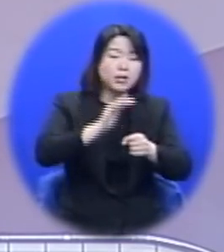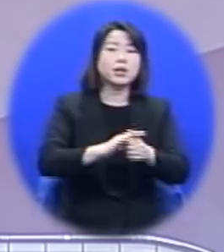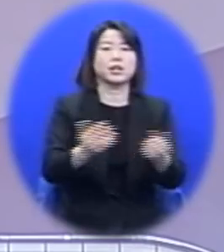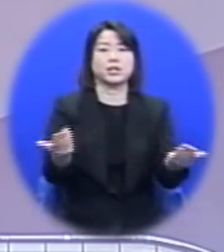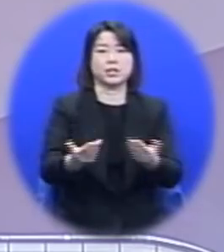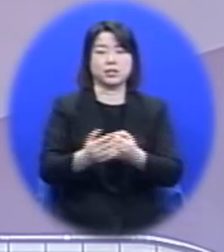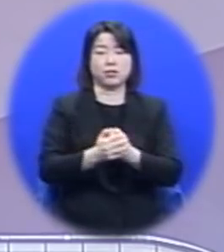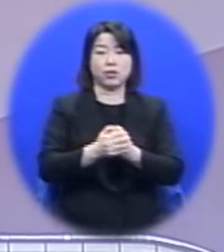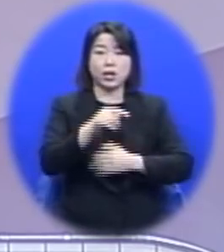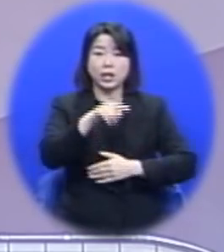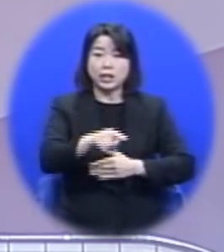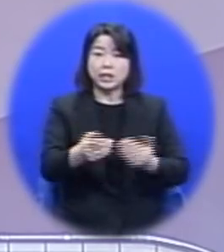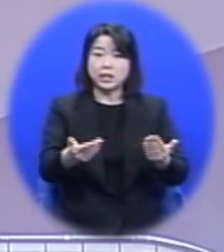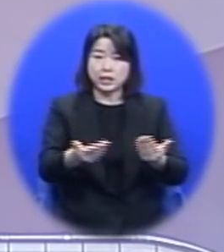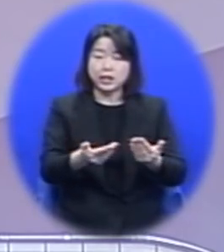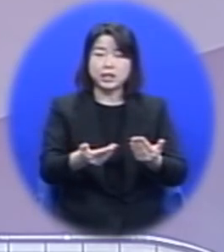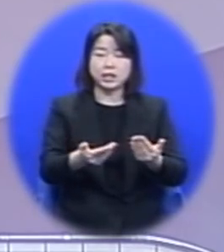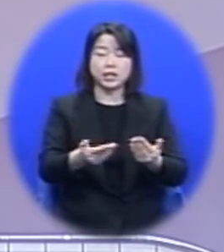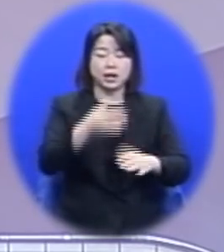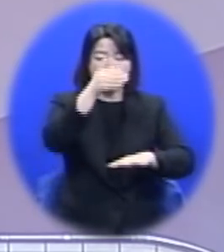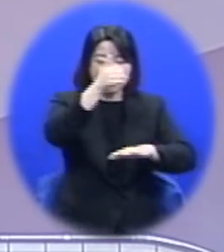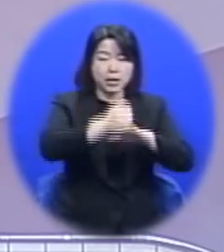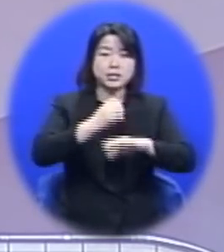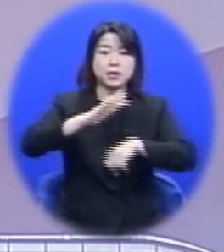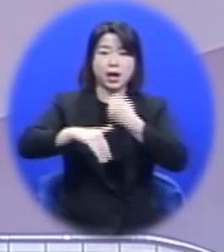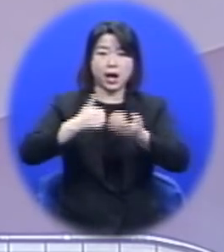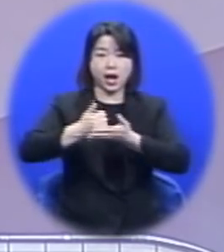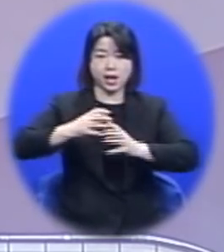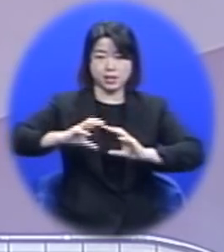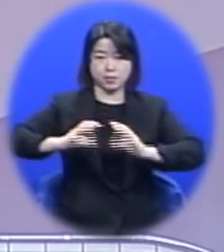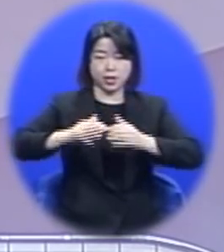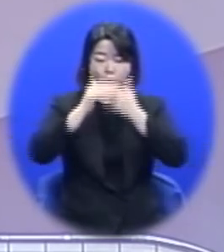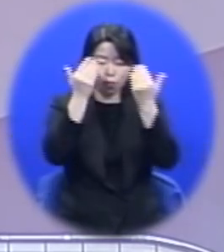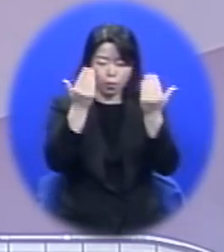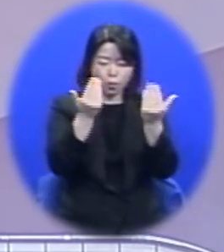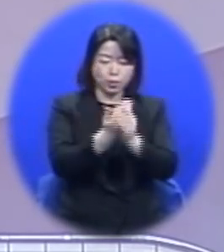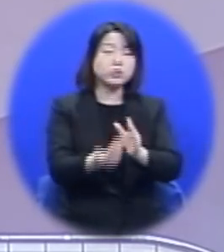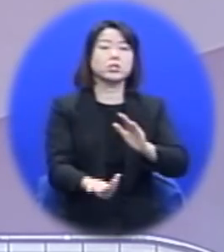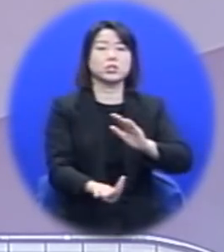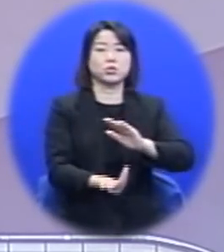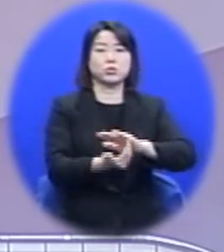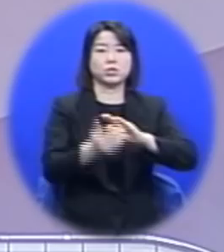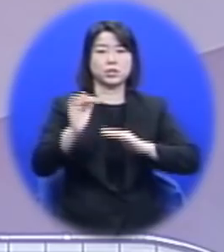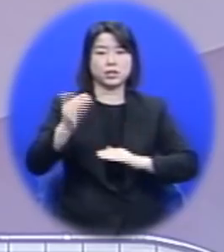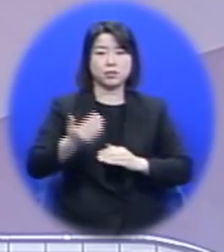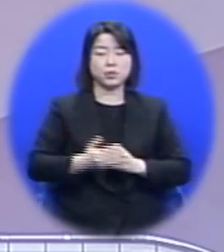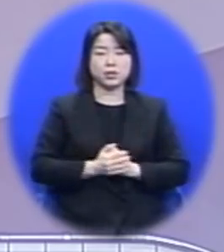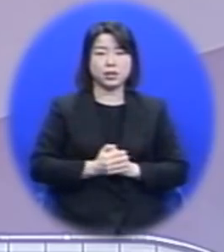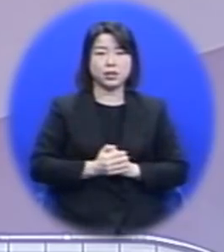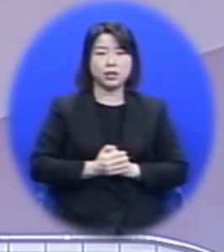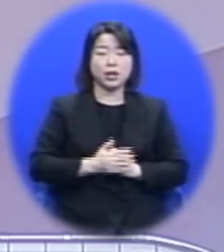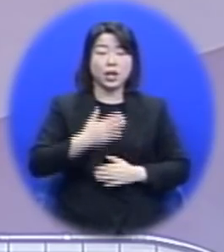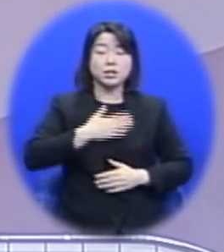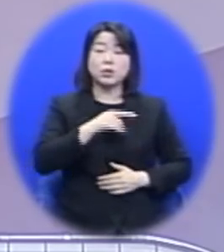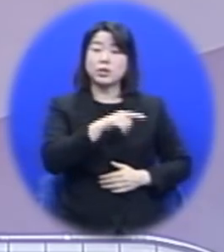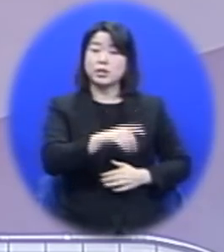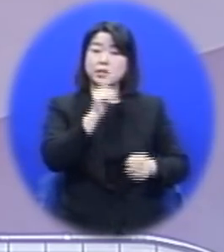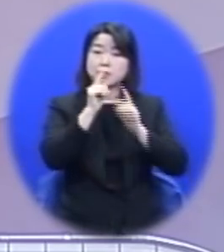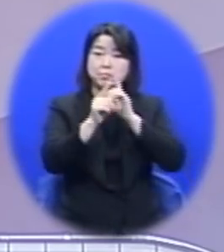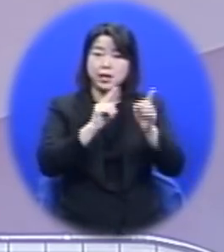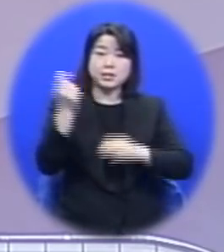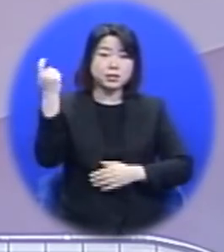이 일이 마지막 하나님의 나라에서 온전히 이루어진다는 것입니다. 저는 이